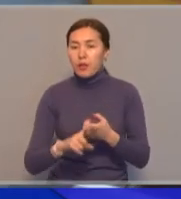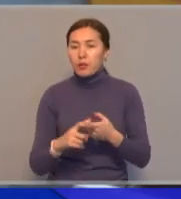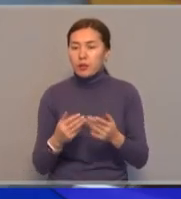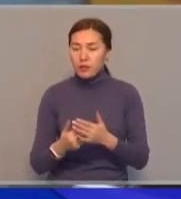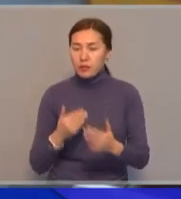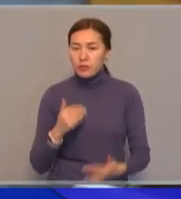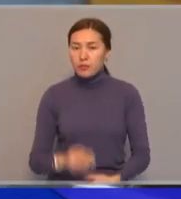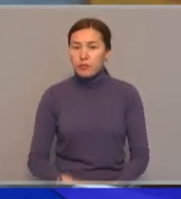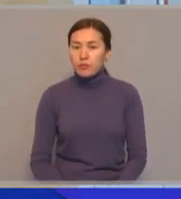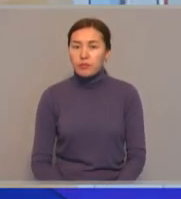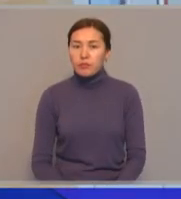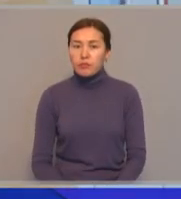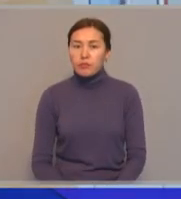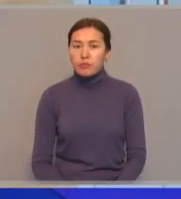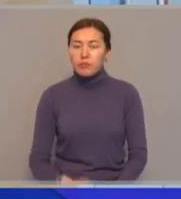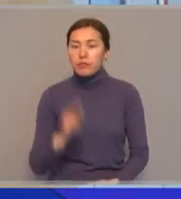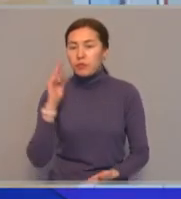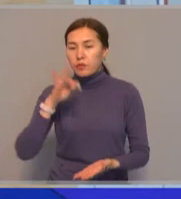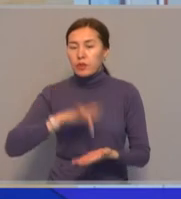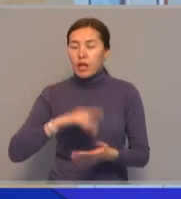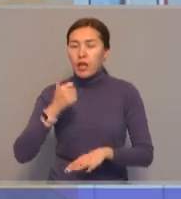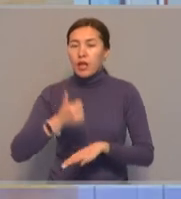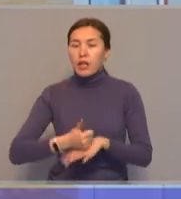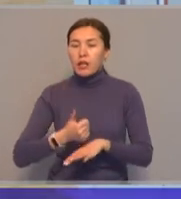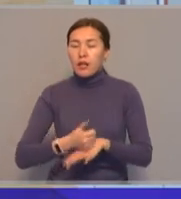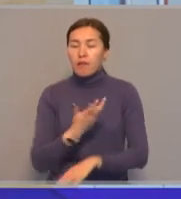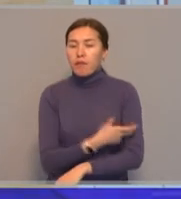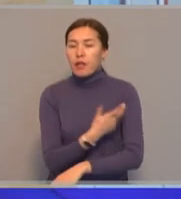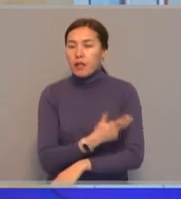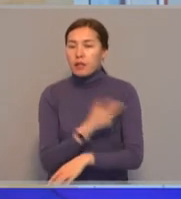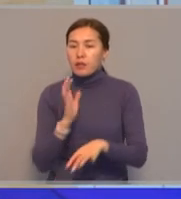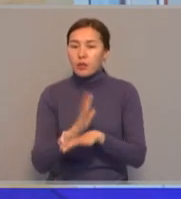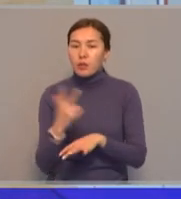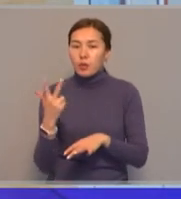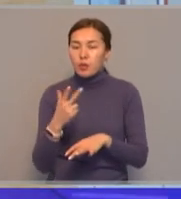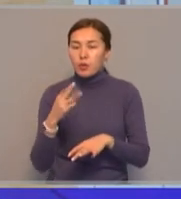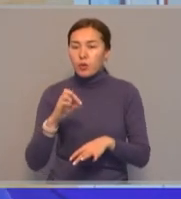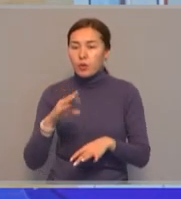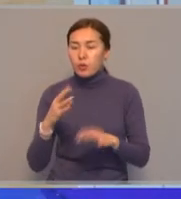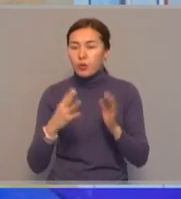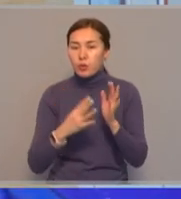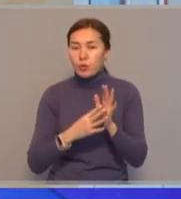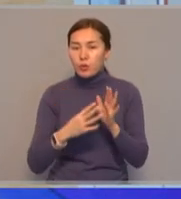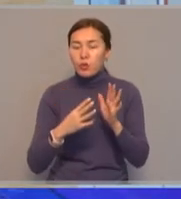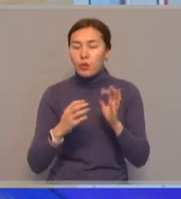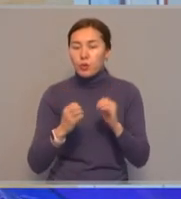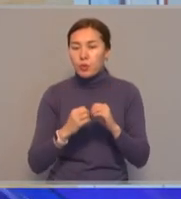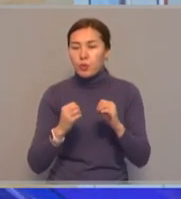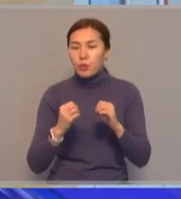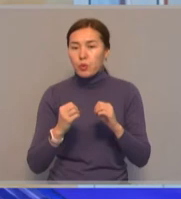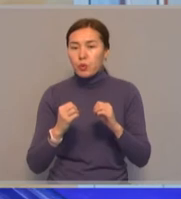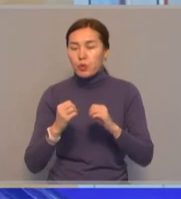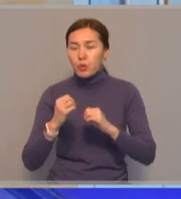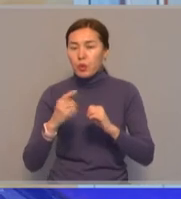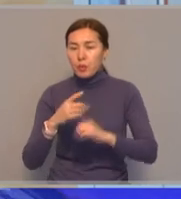алдын алу. Шымкент қаласының бас санитарлық дәрігерінің қаулысына сәйкес 3-90-нан бастап 9-11-12 бітіруші